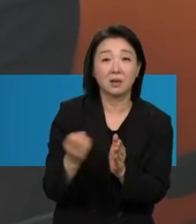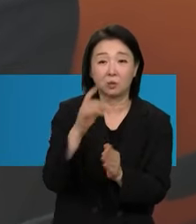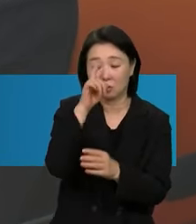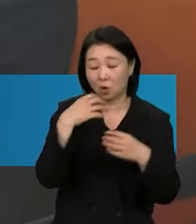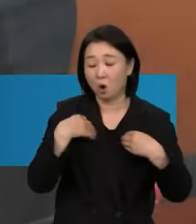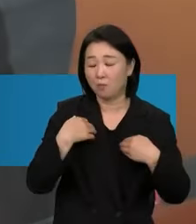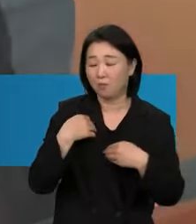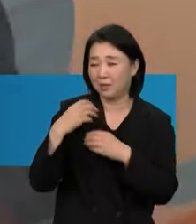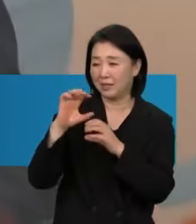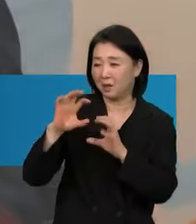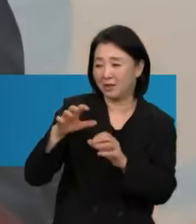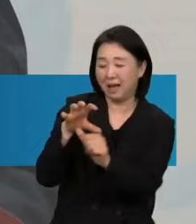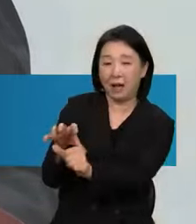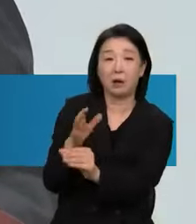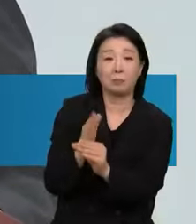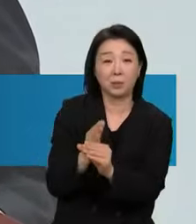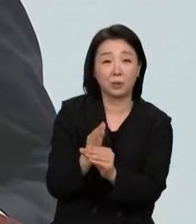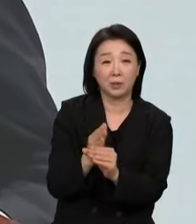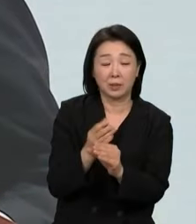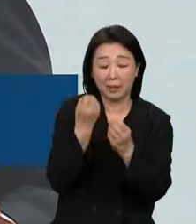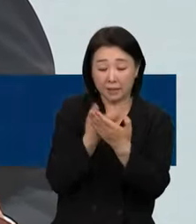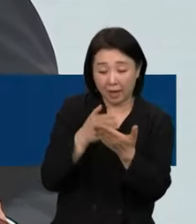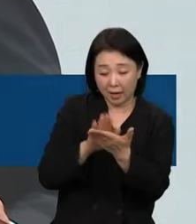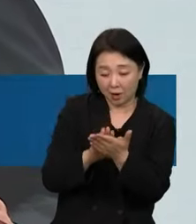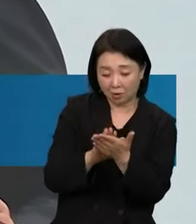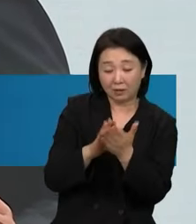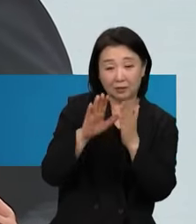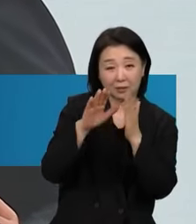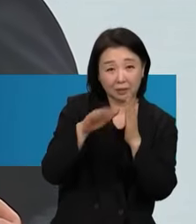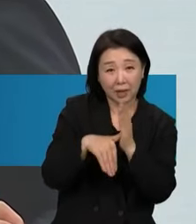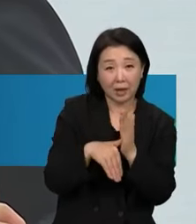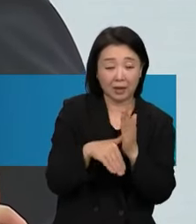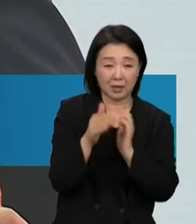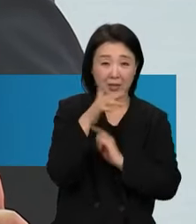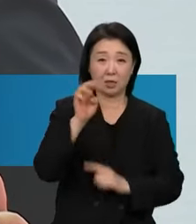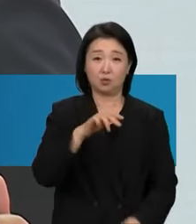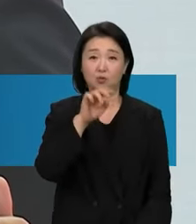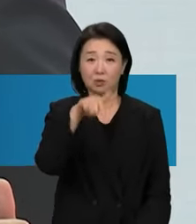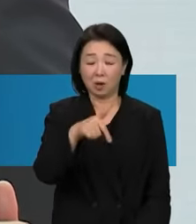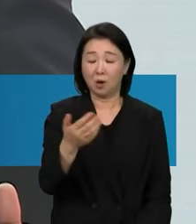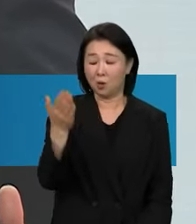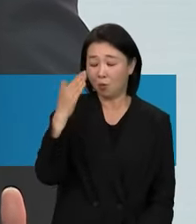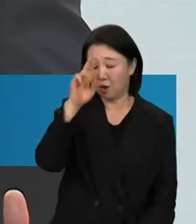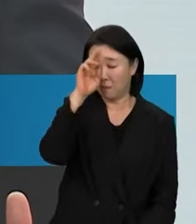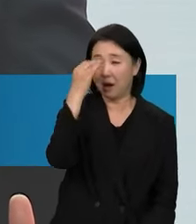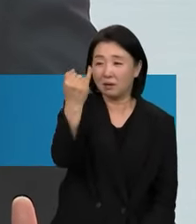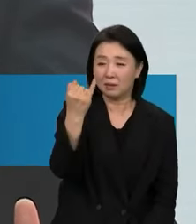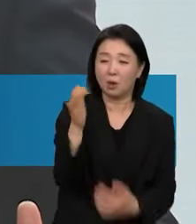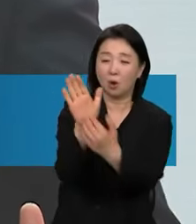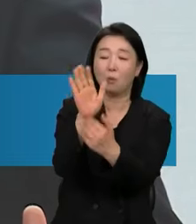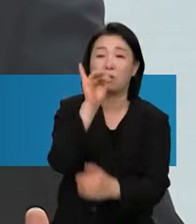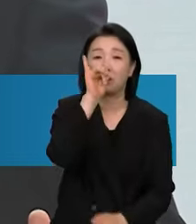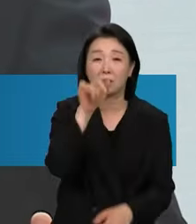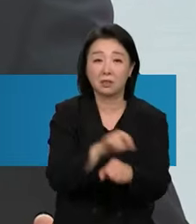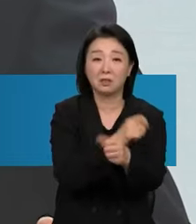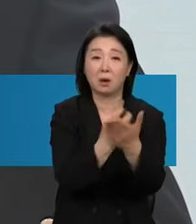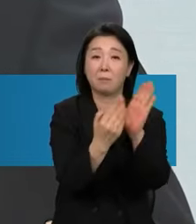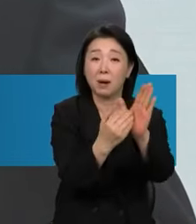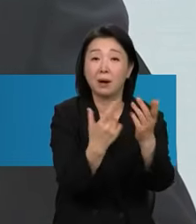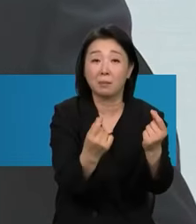여당을 압박했습니다 개혁신당 이준석 대표 역시 과거 박근혜 전 대통령이 거부권을 써서 특검을 막아